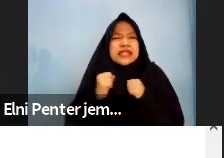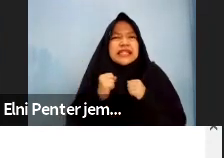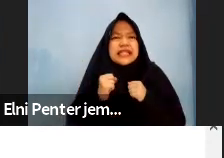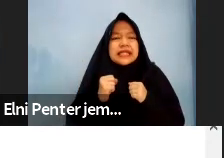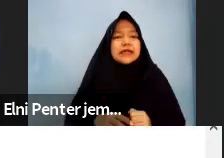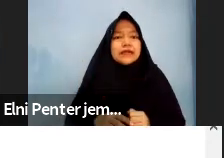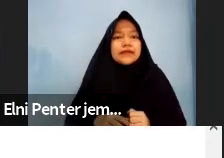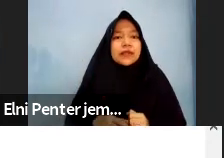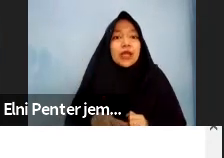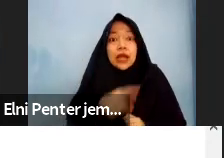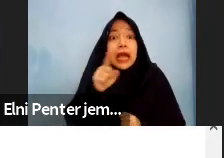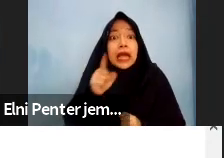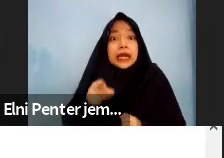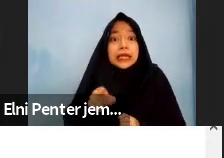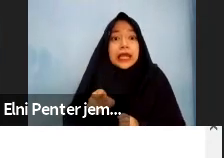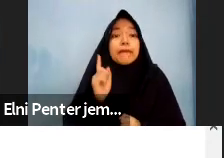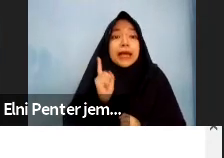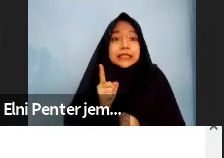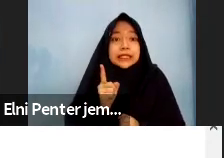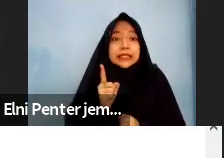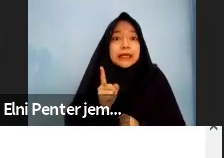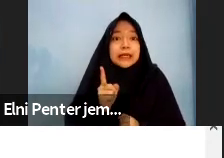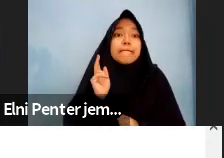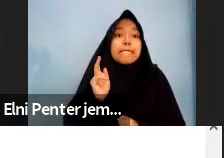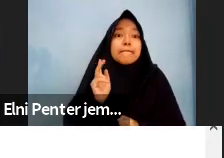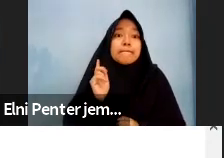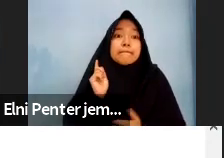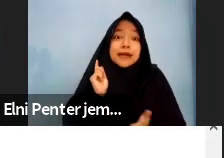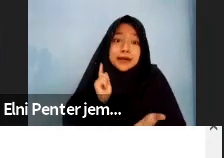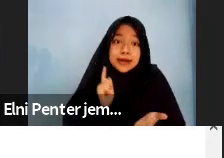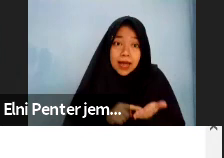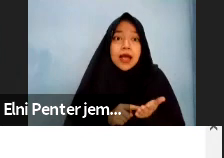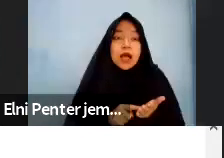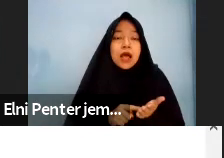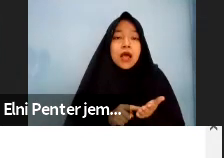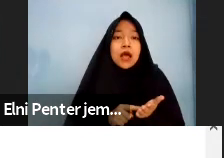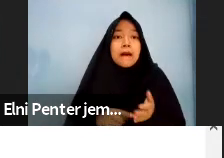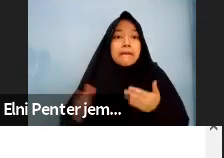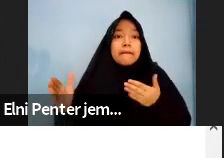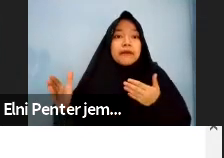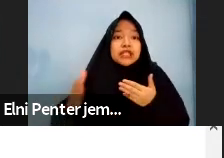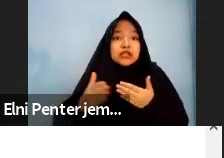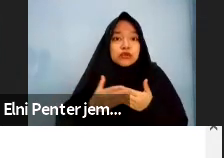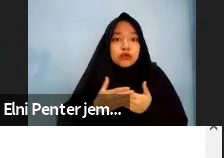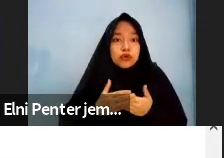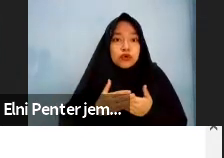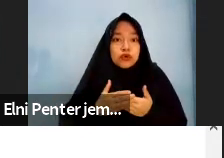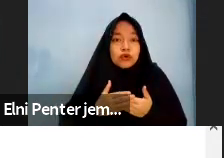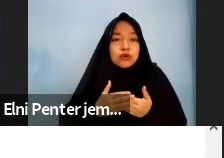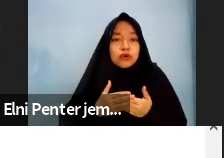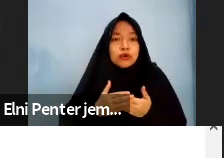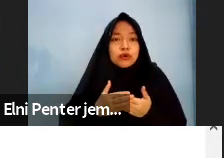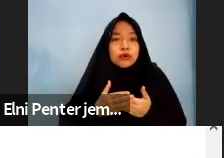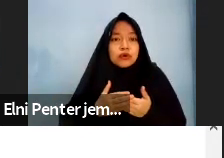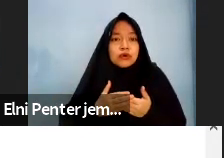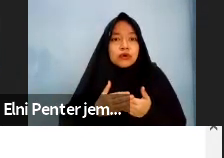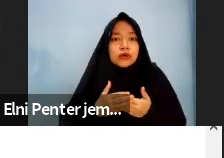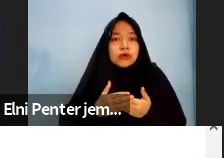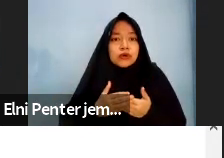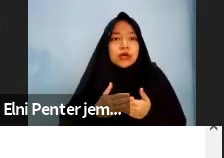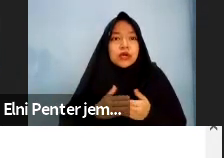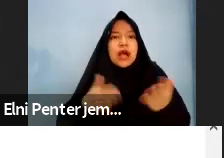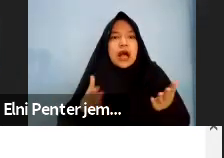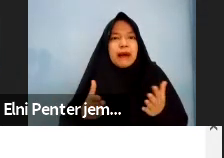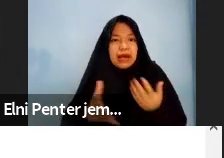gelas berisi teh panas atau menyentuh gelas berisi es jeruk Apakah tangan kalian bisa menentukan